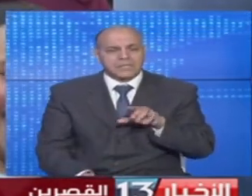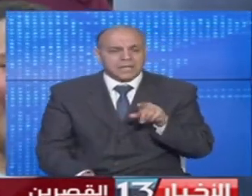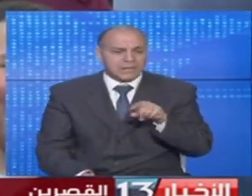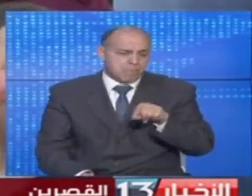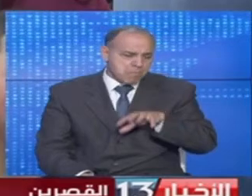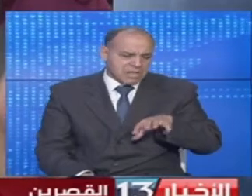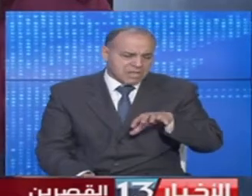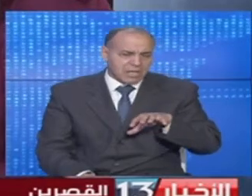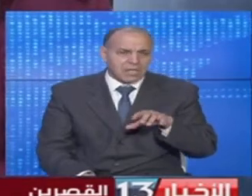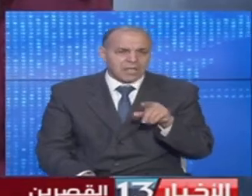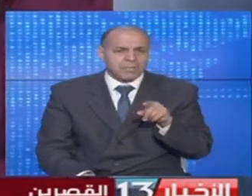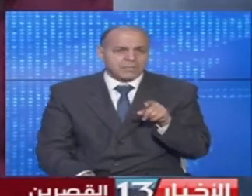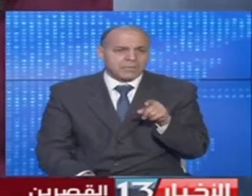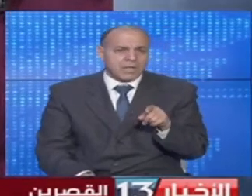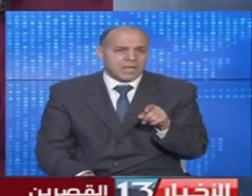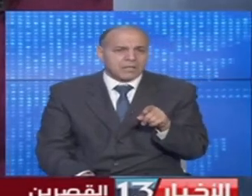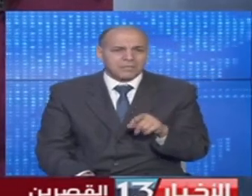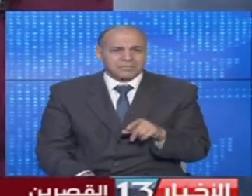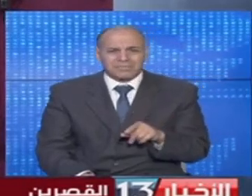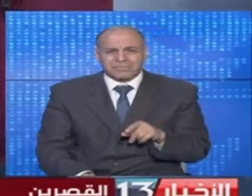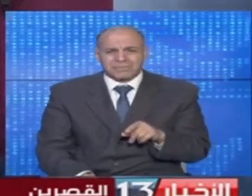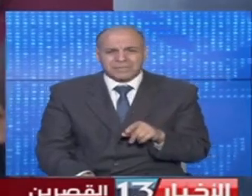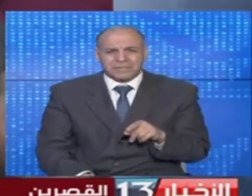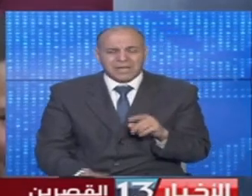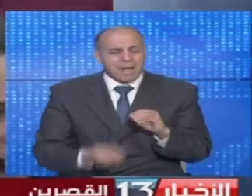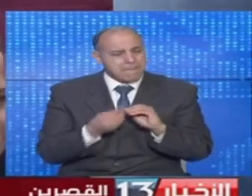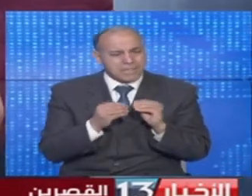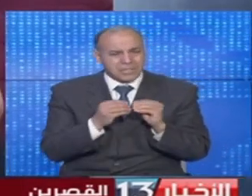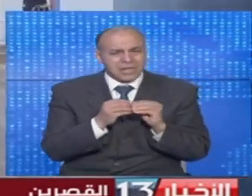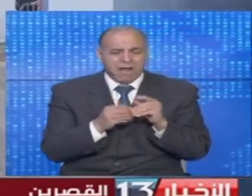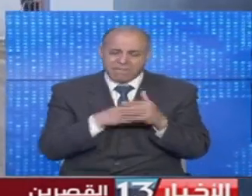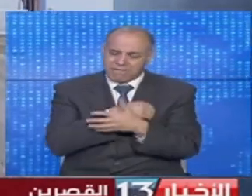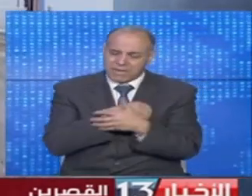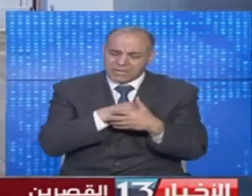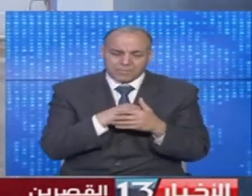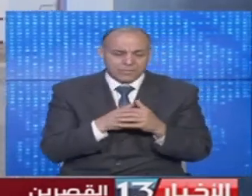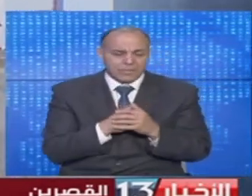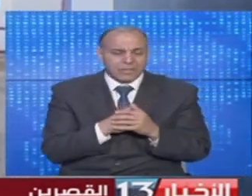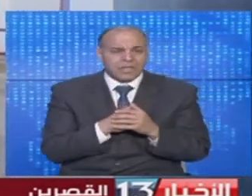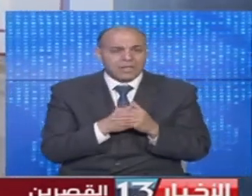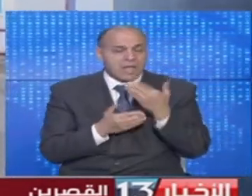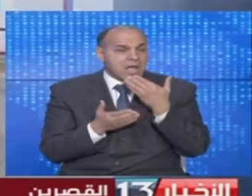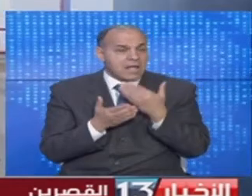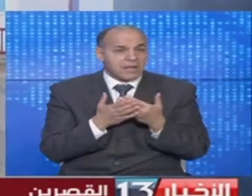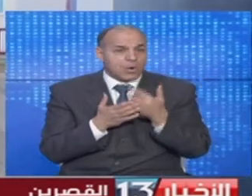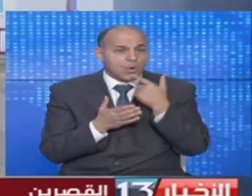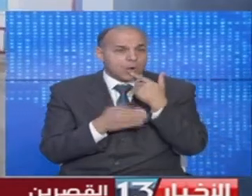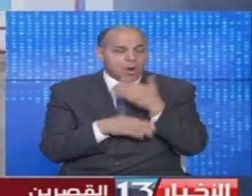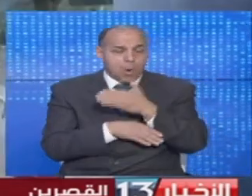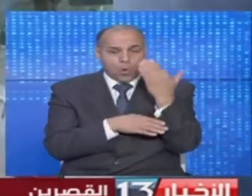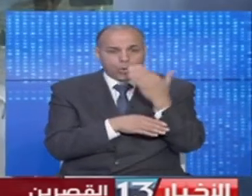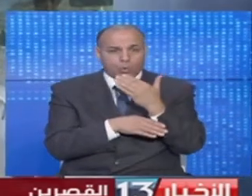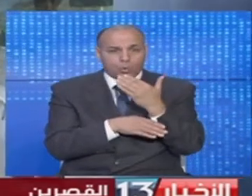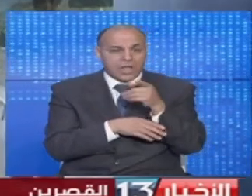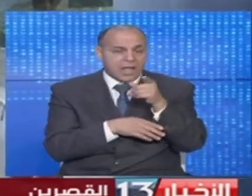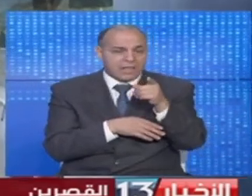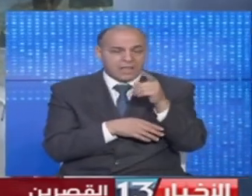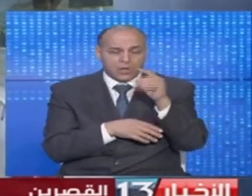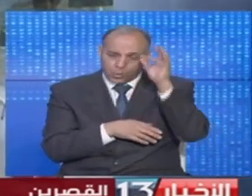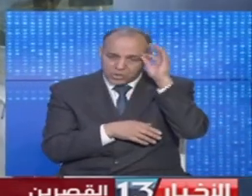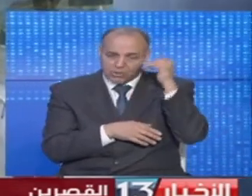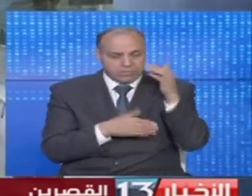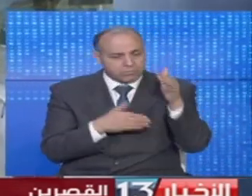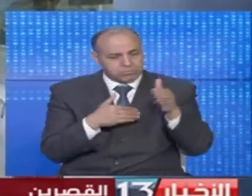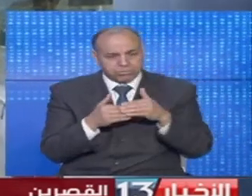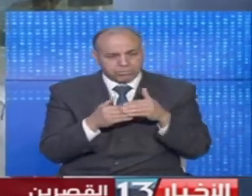هذه راهي هذه باش تفك على الزوال. وللإشارة فإن المعبر الحدودي ببوشبكة